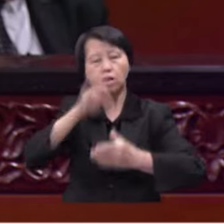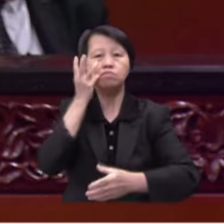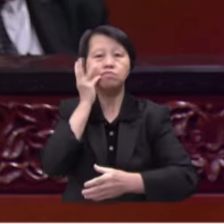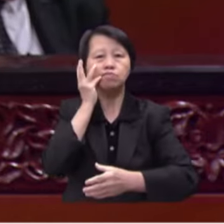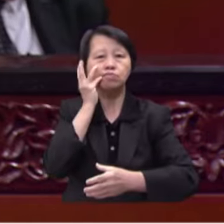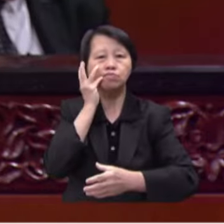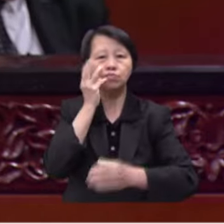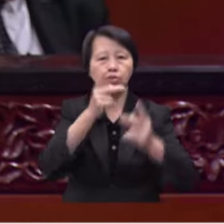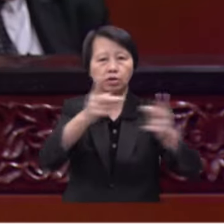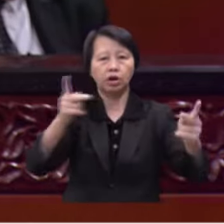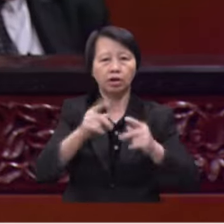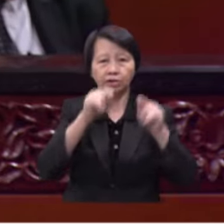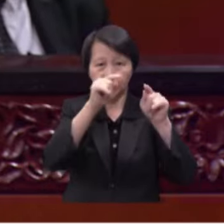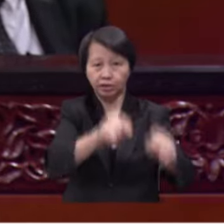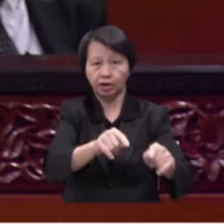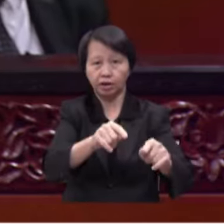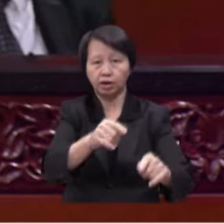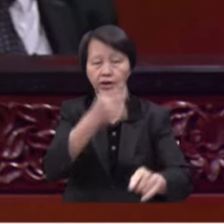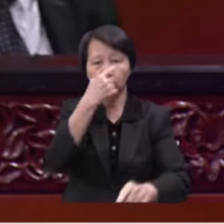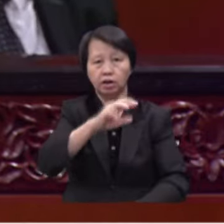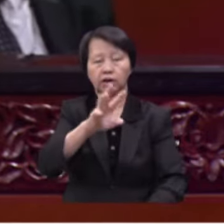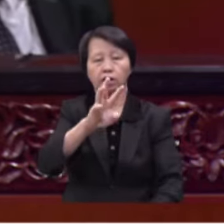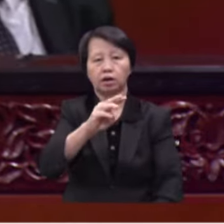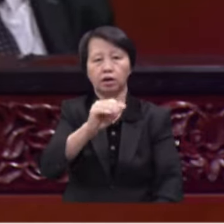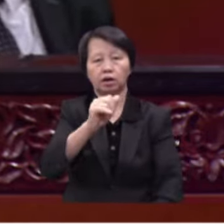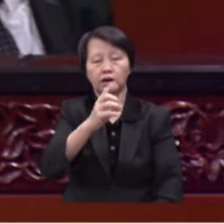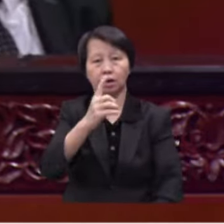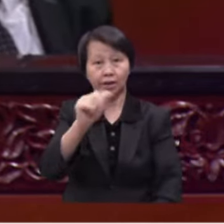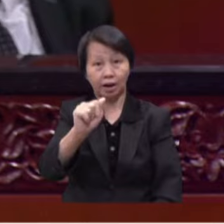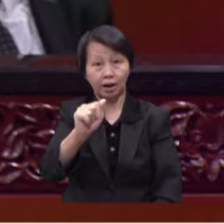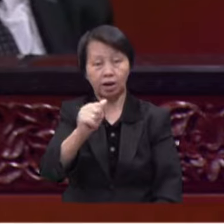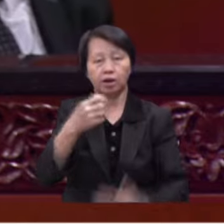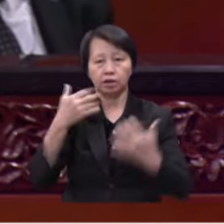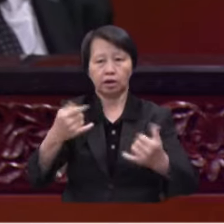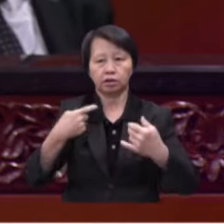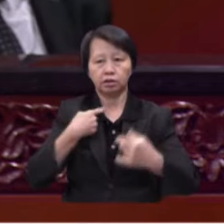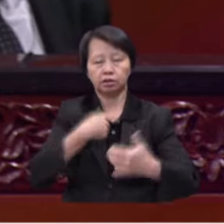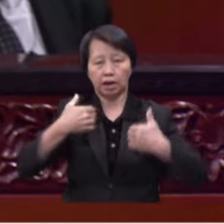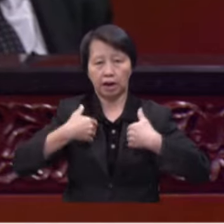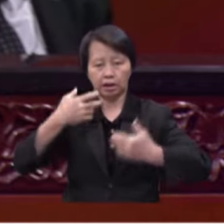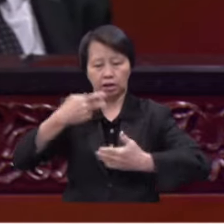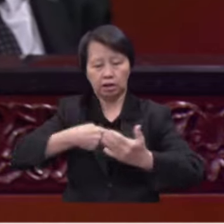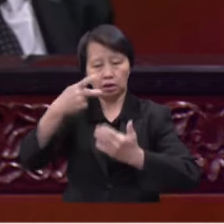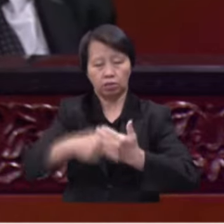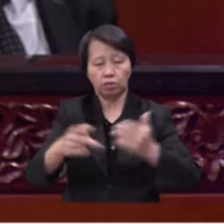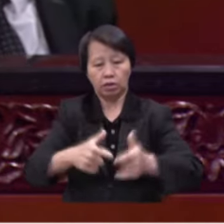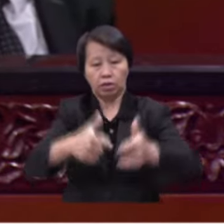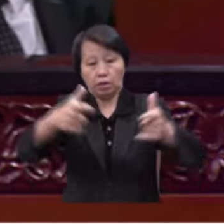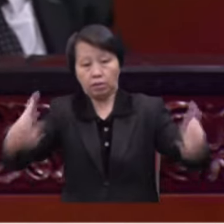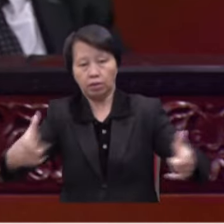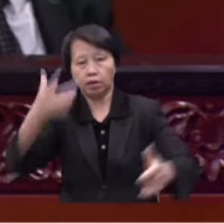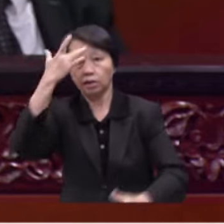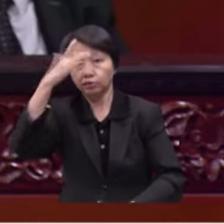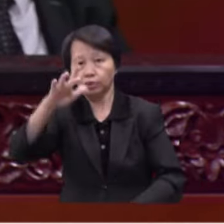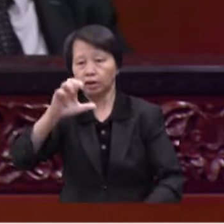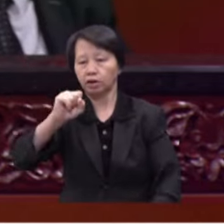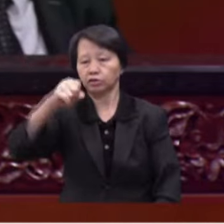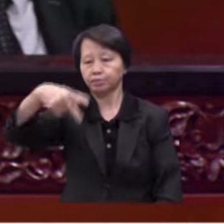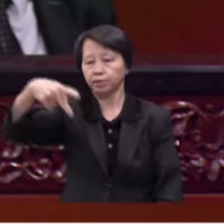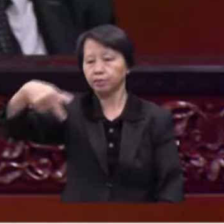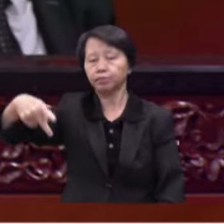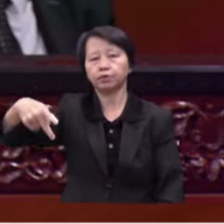di kawasan mata dan untung mata ini kita sekarang kita katakan yang program untuk memperluaskan program Smart SPP